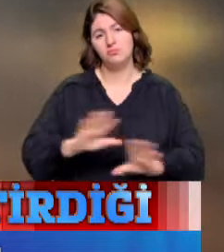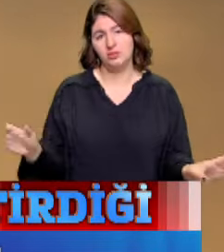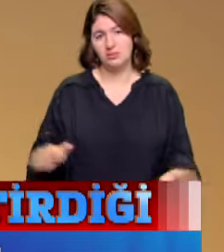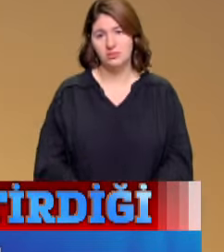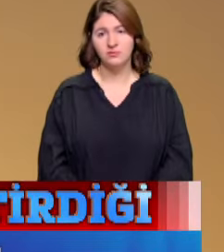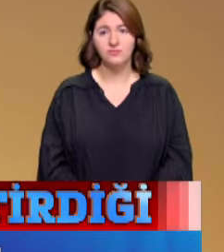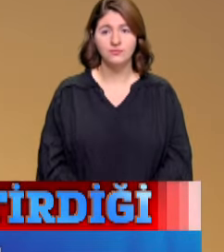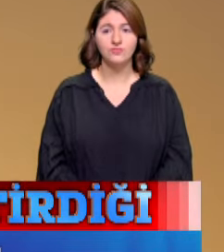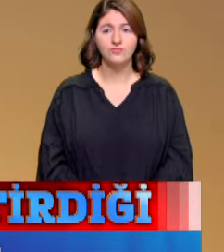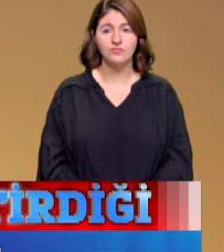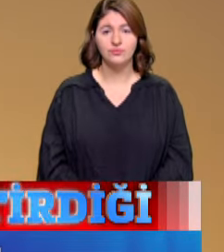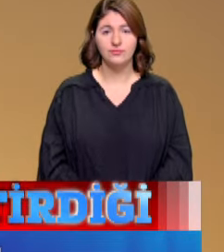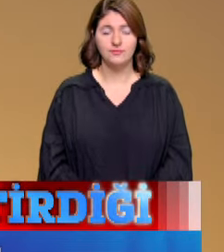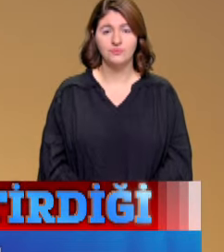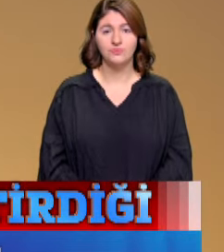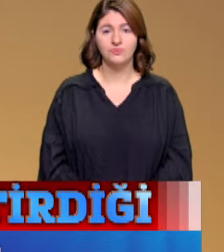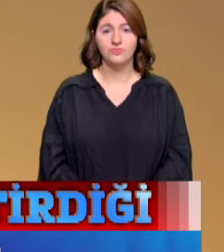alındı.